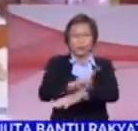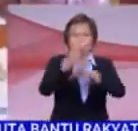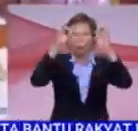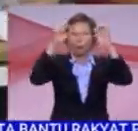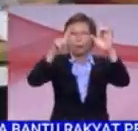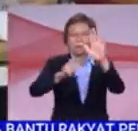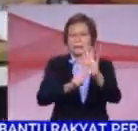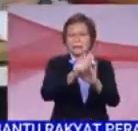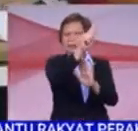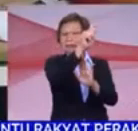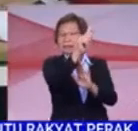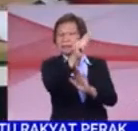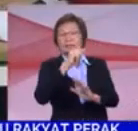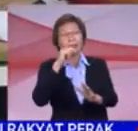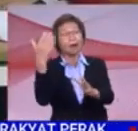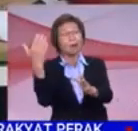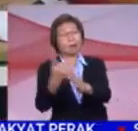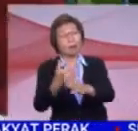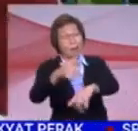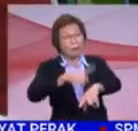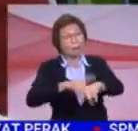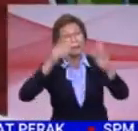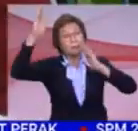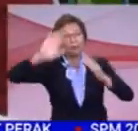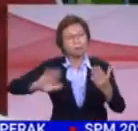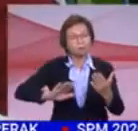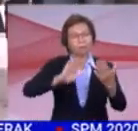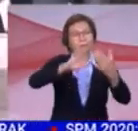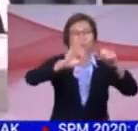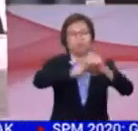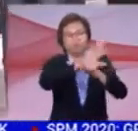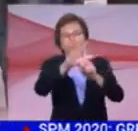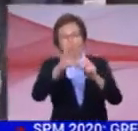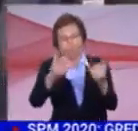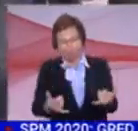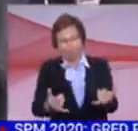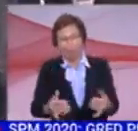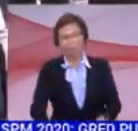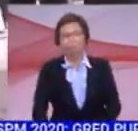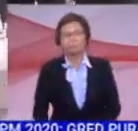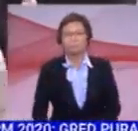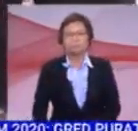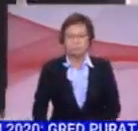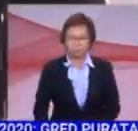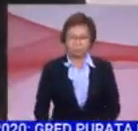pendidikan tinggi tidak terjejas ketika negara berdepan cabaran pandemik COVID-19.